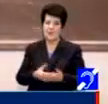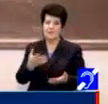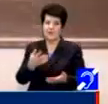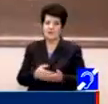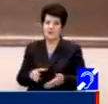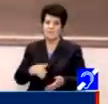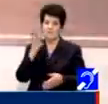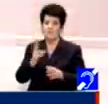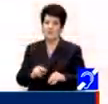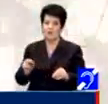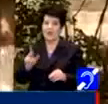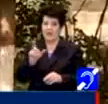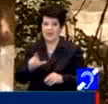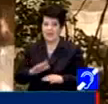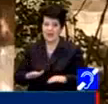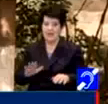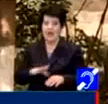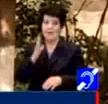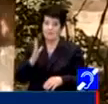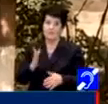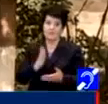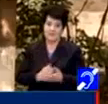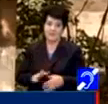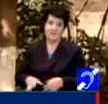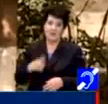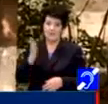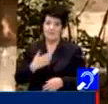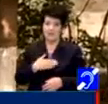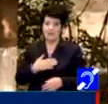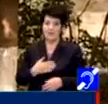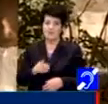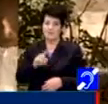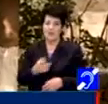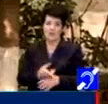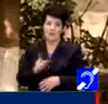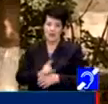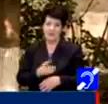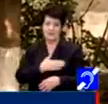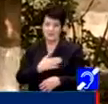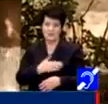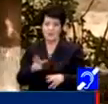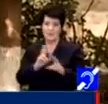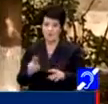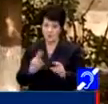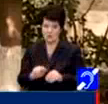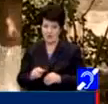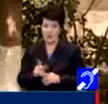aprecierile foștilor elevi. A fost și este, va fi pentru mine cea mai de suflet profesoară, pentru